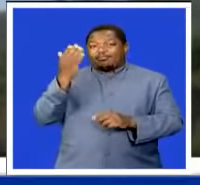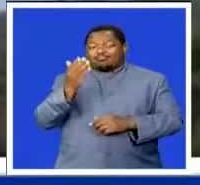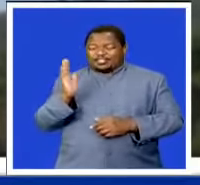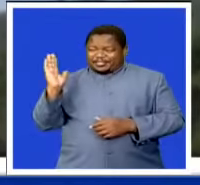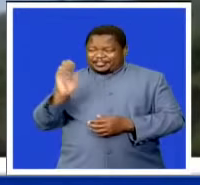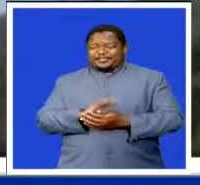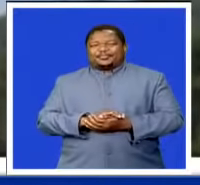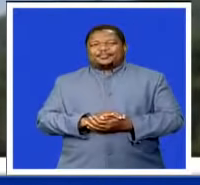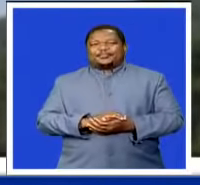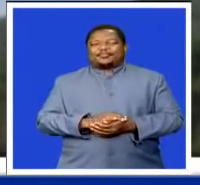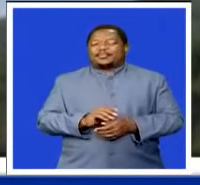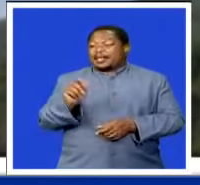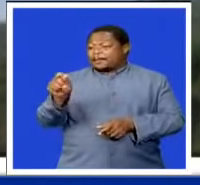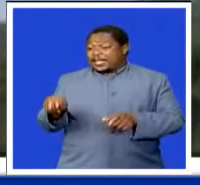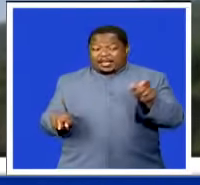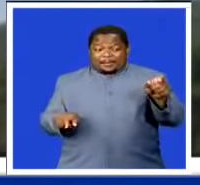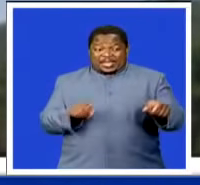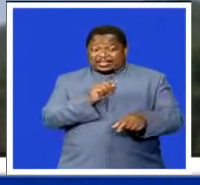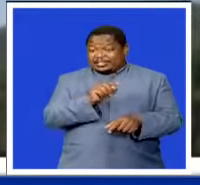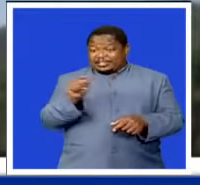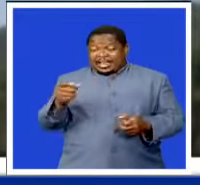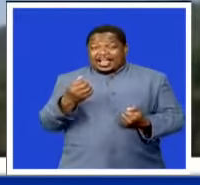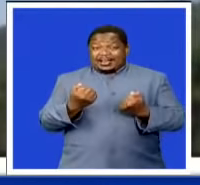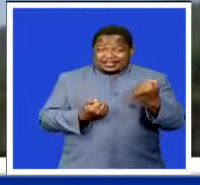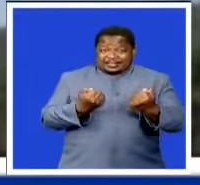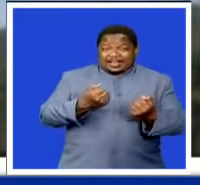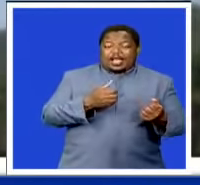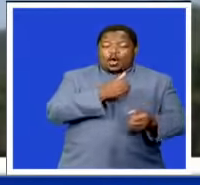balimele nabanye abagibeli nabo